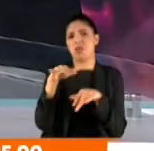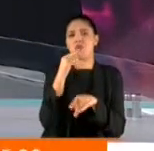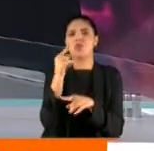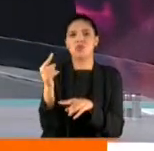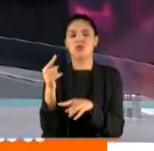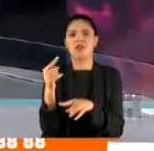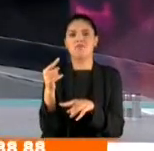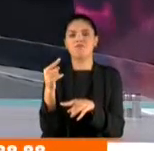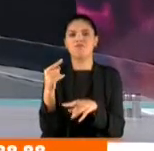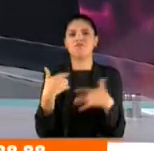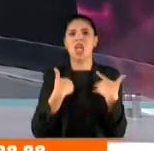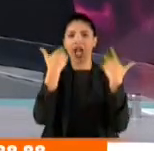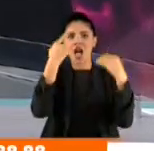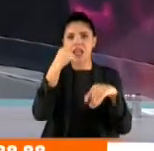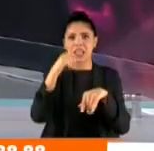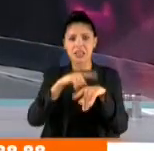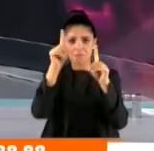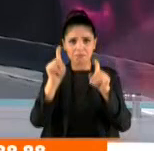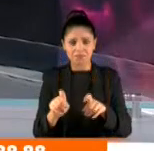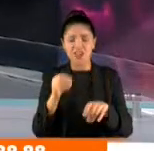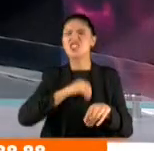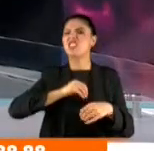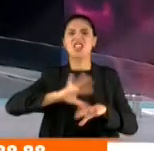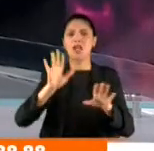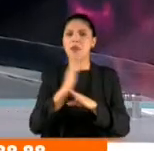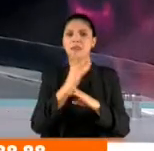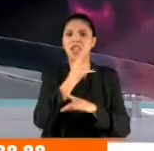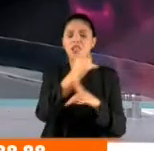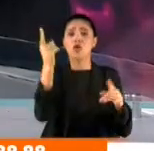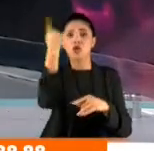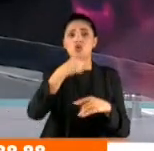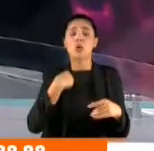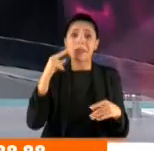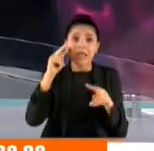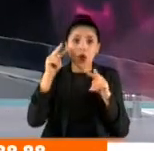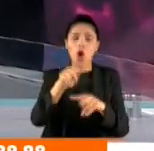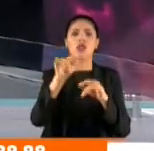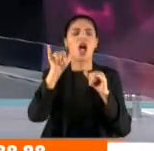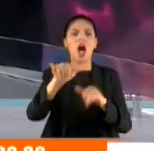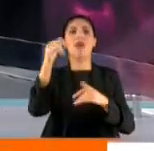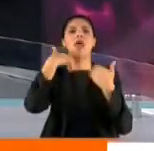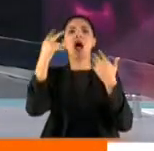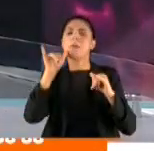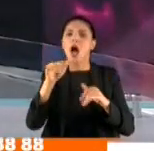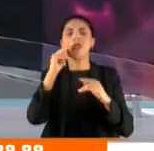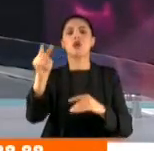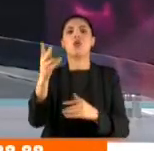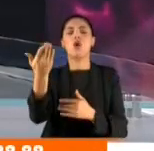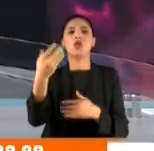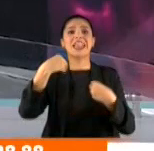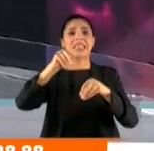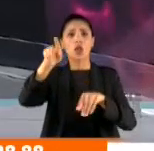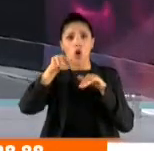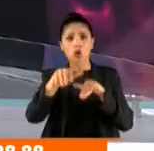düştü. Hakimi inandırabildi mi? Sanmıyorum. Neden diyeceksiniz? Çünkü bizim gördüklerimizi o hakim de gördü. Satıcının